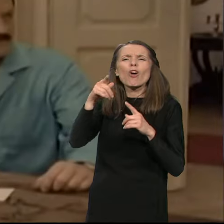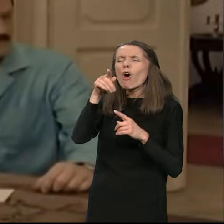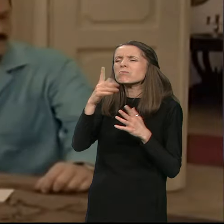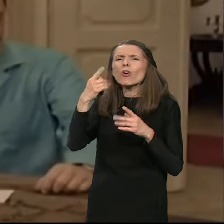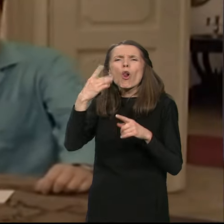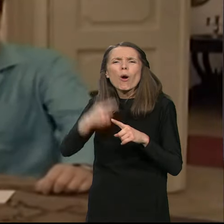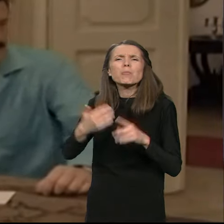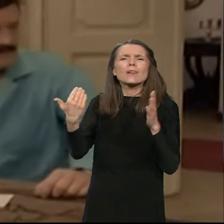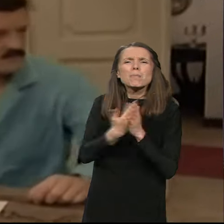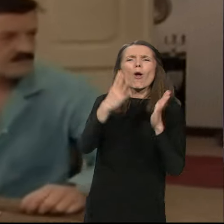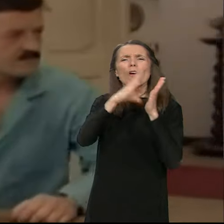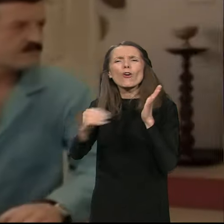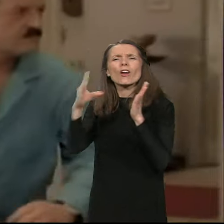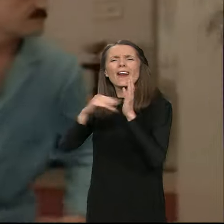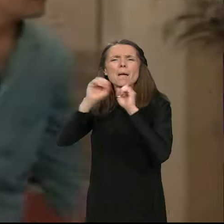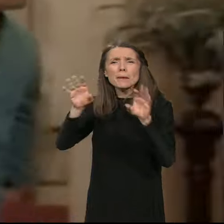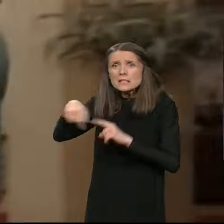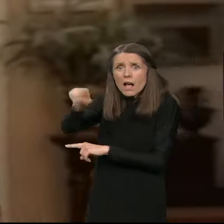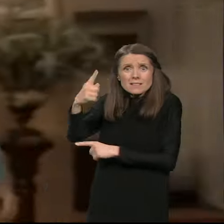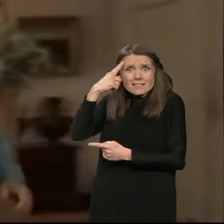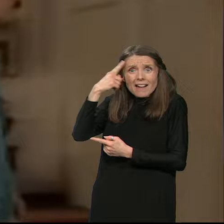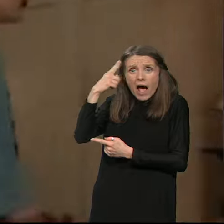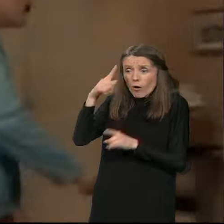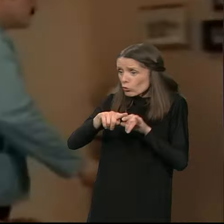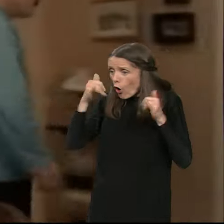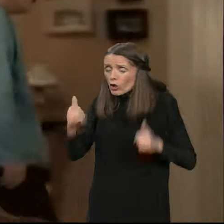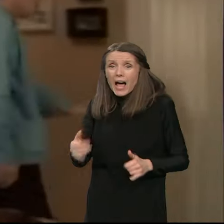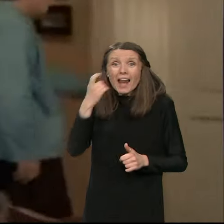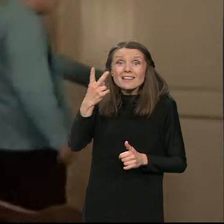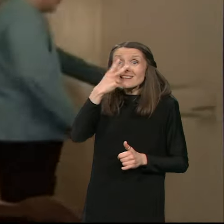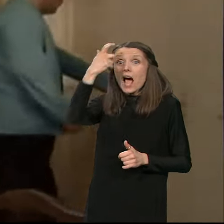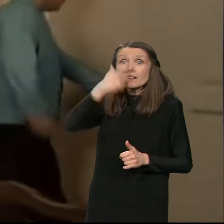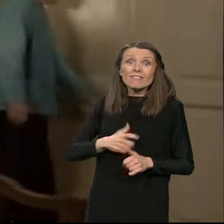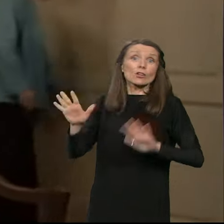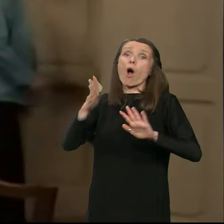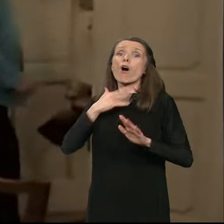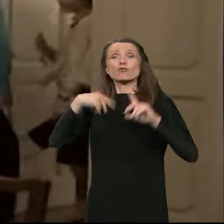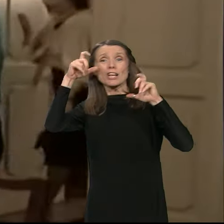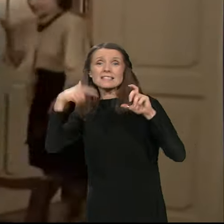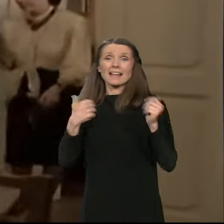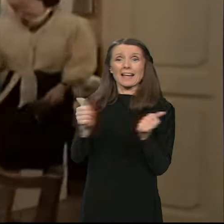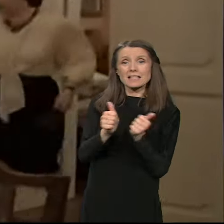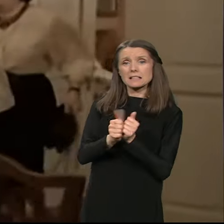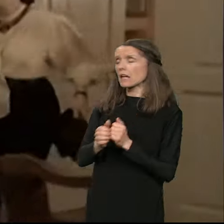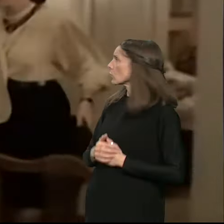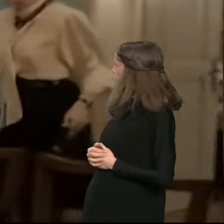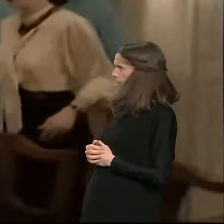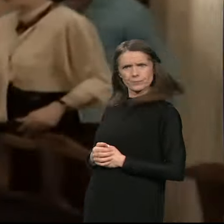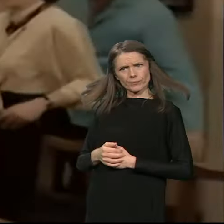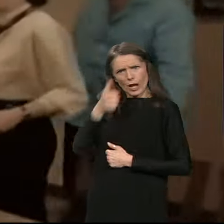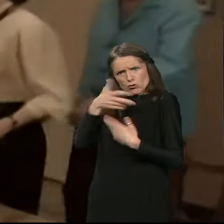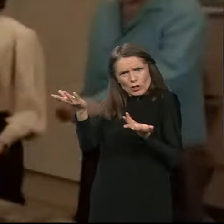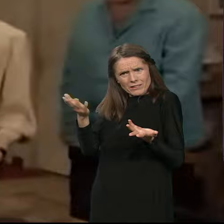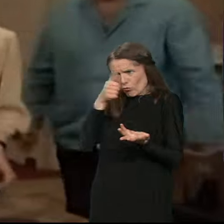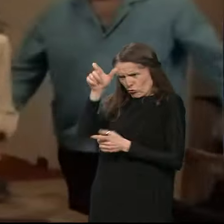I onda svi hoće da se slikaju dan današnji, govorimo o Boljem životu. Ma šta je tebi? Jesi li ti možda na godišnjem odmoru,